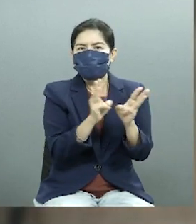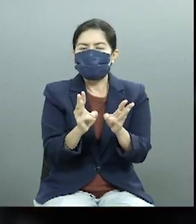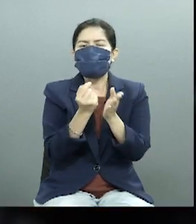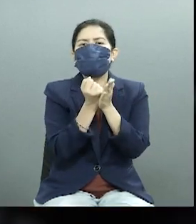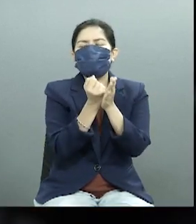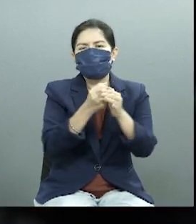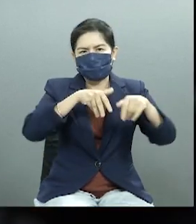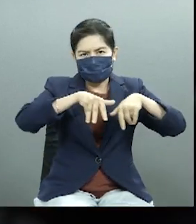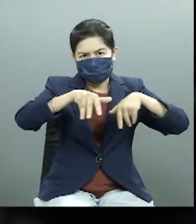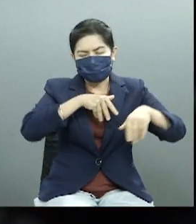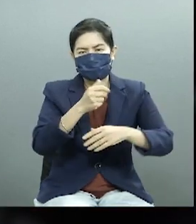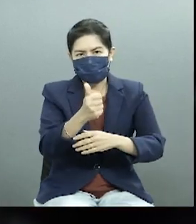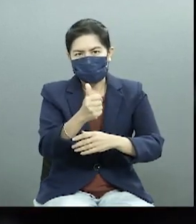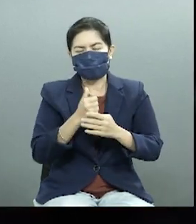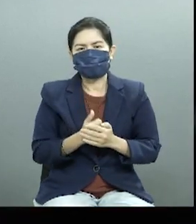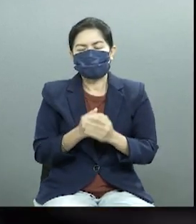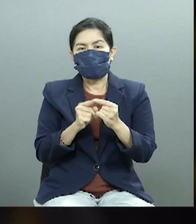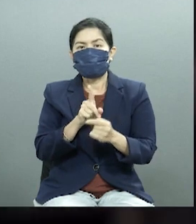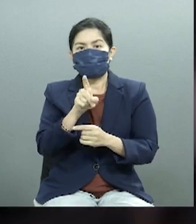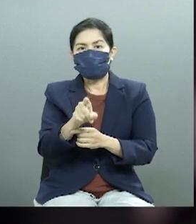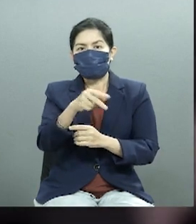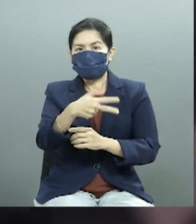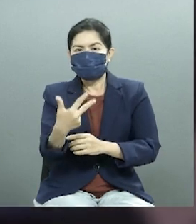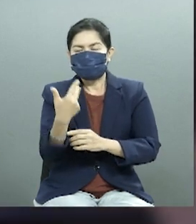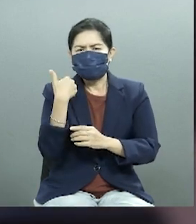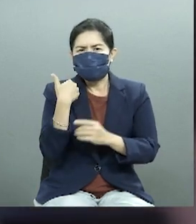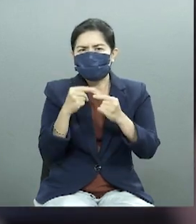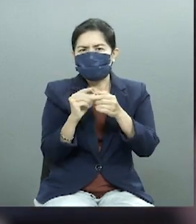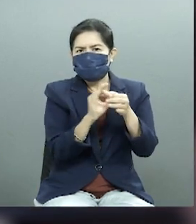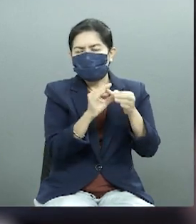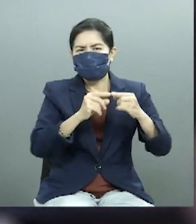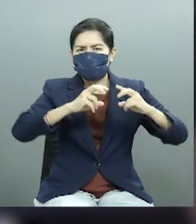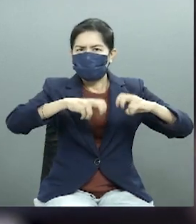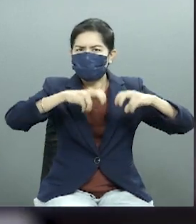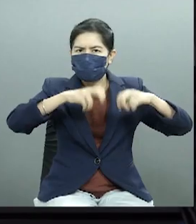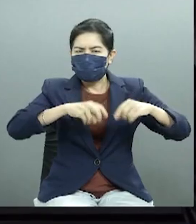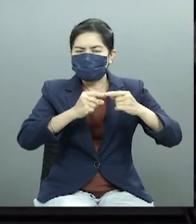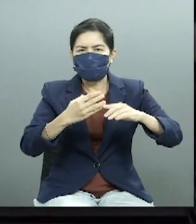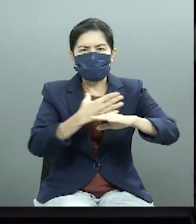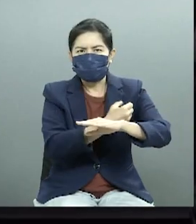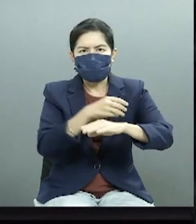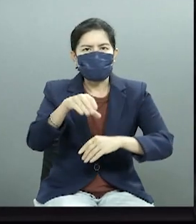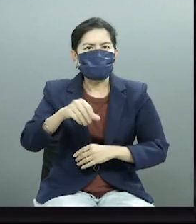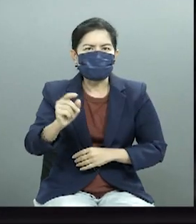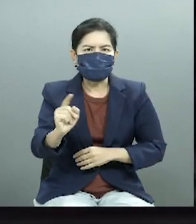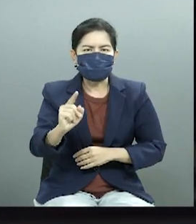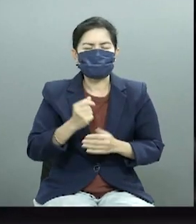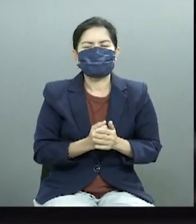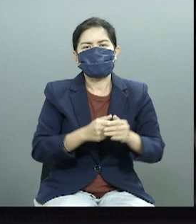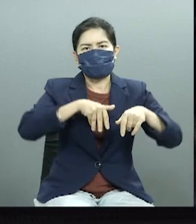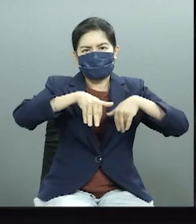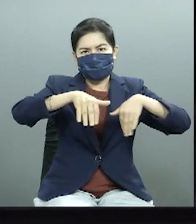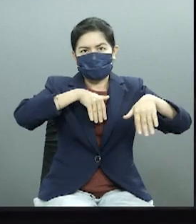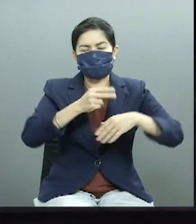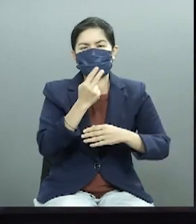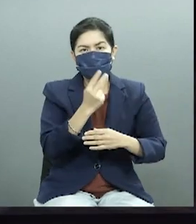งคำถามว่าไทย PBS มีหลักวิเคราะห์ข่าวการเมืองอย่างไรใช้ข้อมูลจากไหนมาวิเคราะห์บ้างจากความเห็นที่หลากหลายของคุ